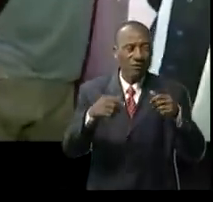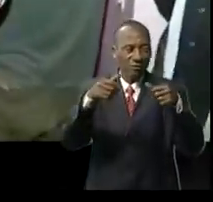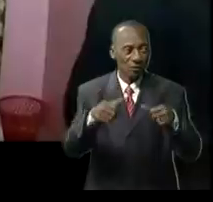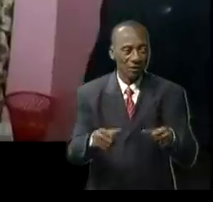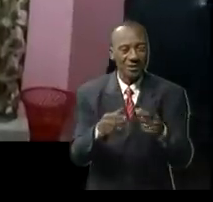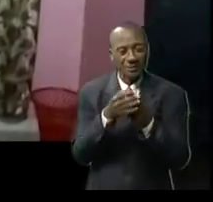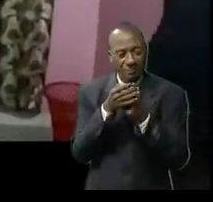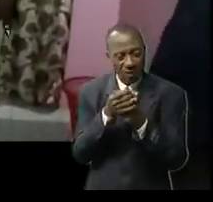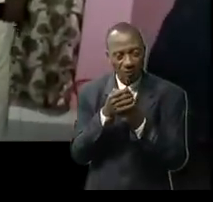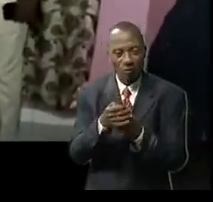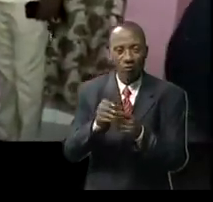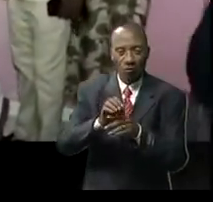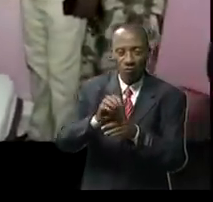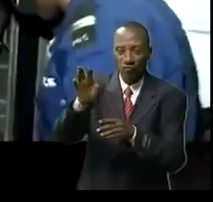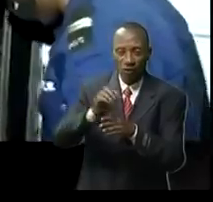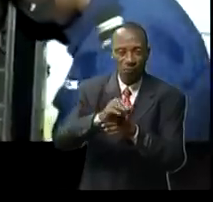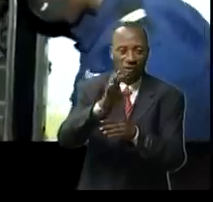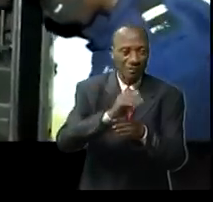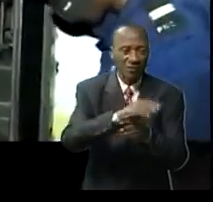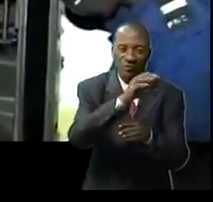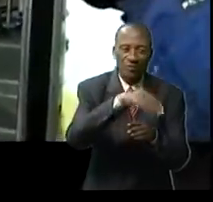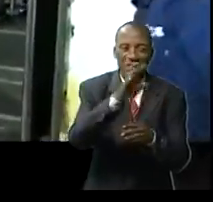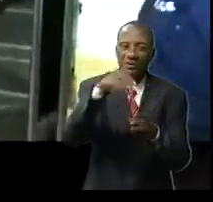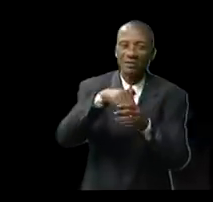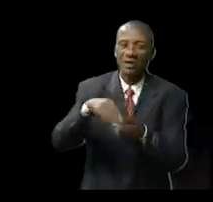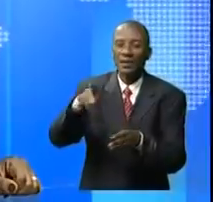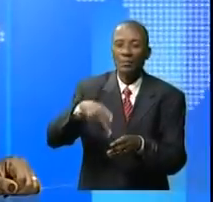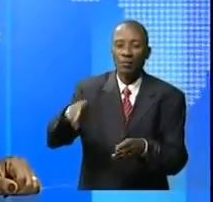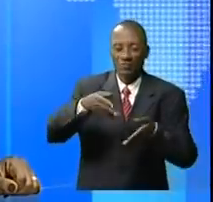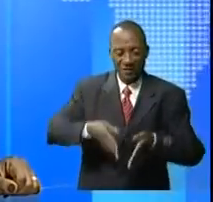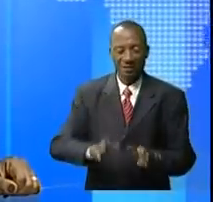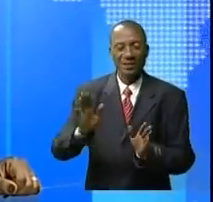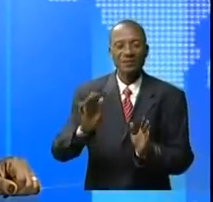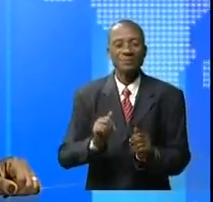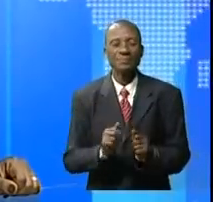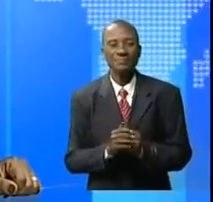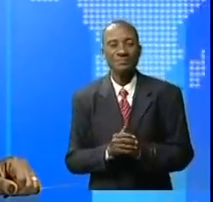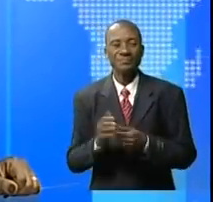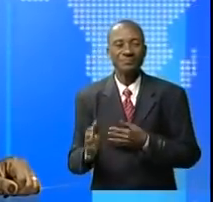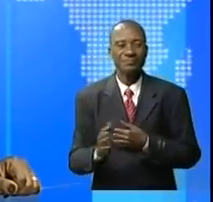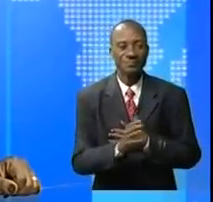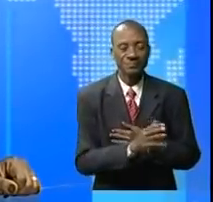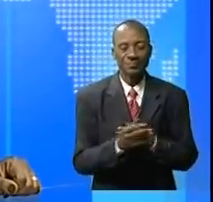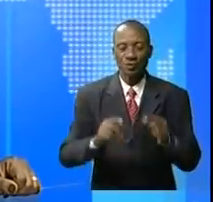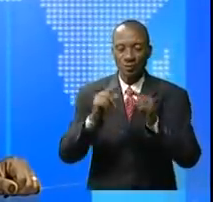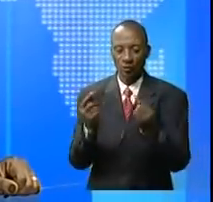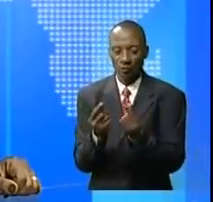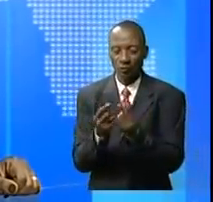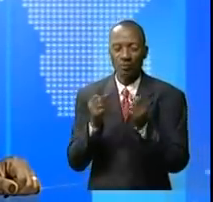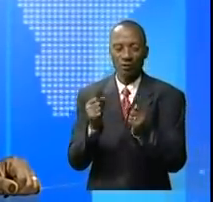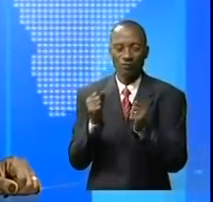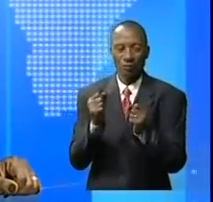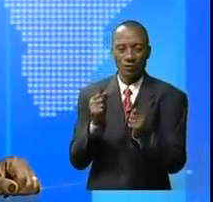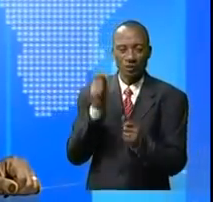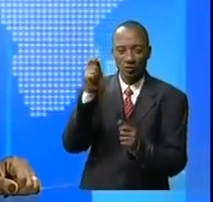au quartier Bel Air dans la commune de Kampemba. Les éléments de forces armées de la République